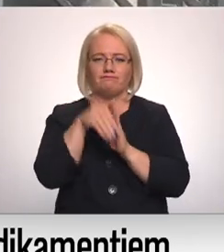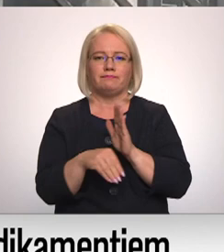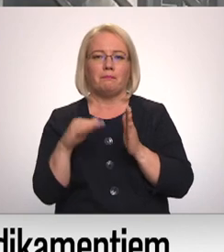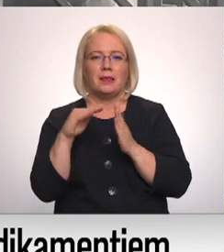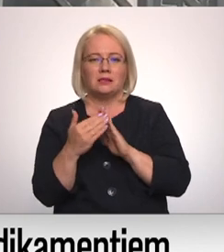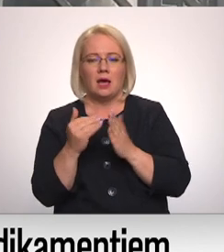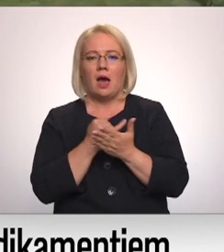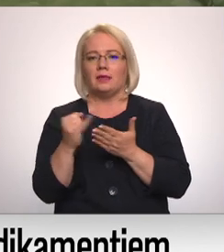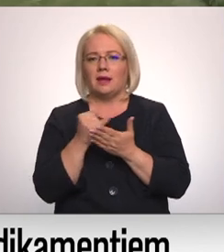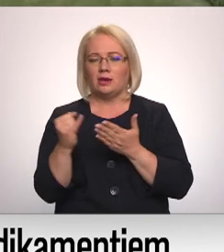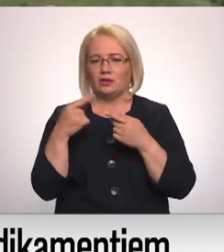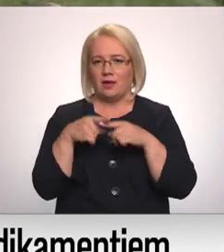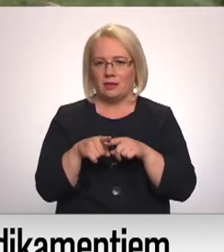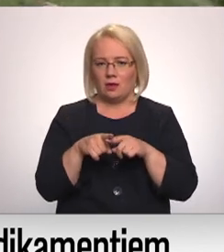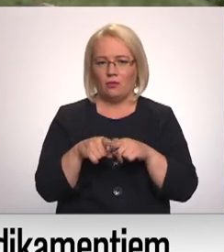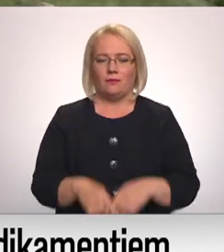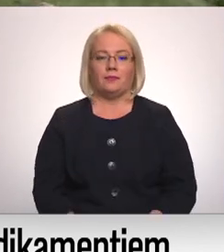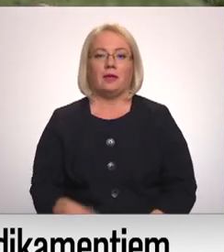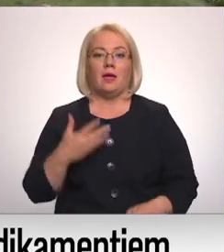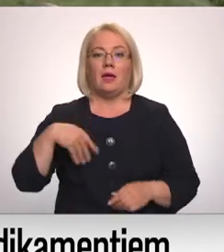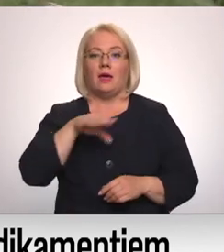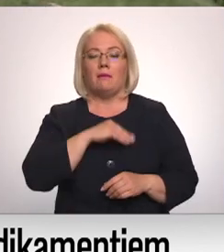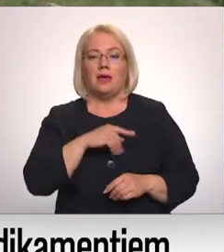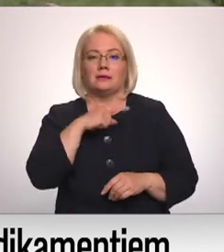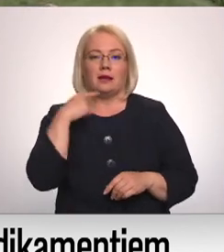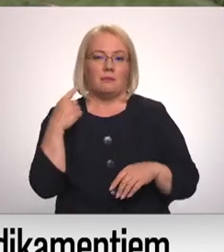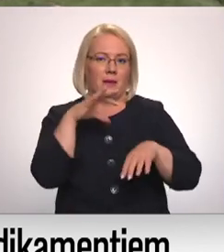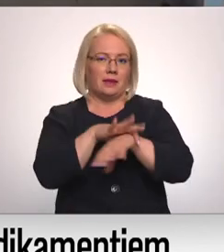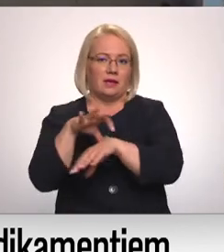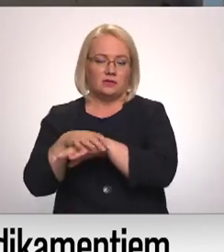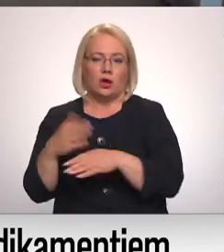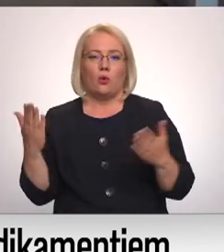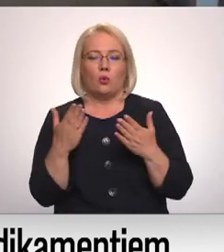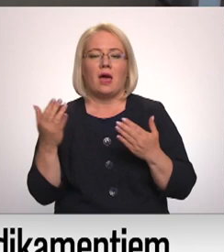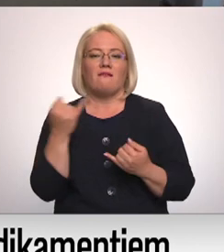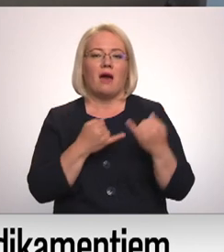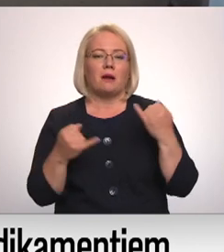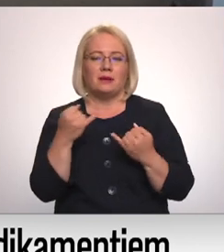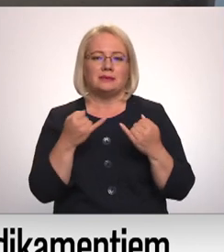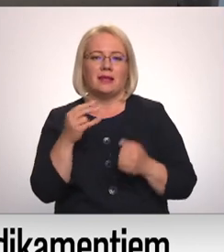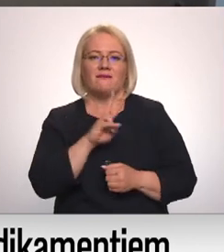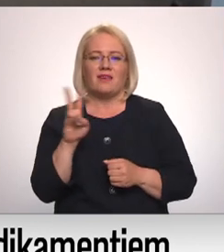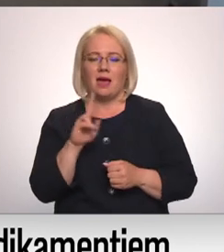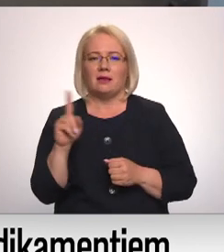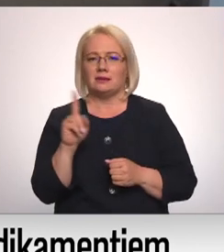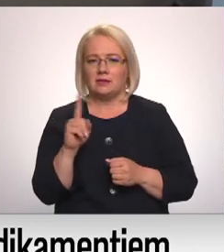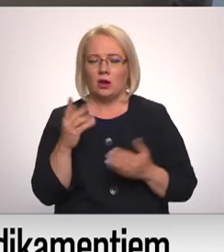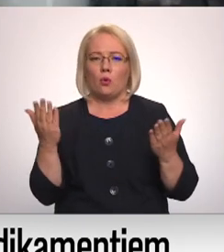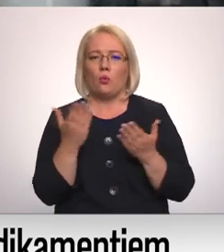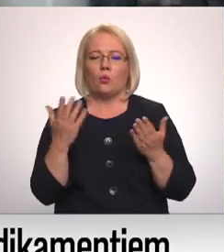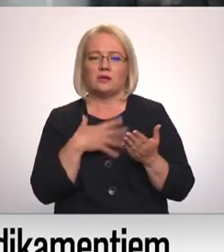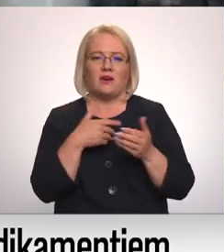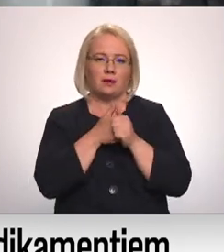to attīrīšanas iekārtām. Mēs vēlamies arī identificēt, kuras no šīm te farmaceitiski aktīvajām vielām būtu tās, kuras būtu